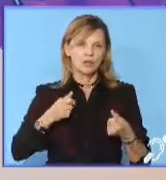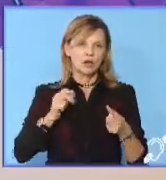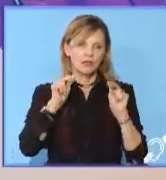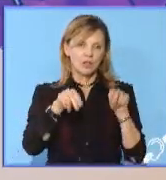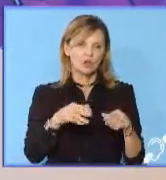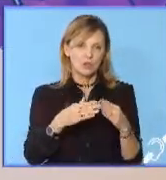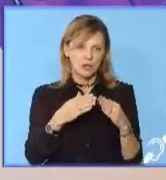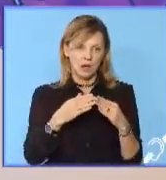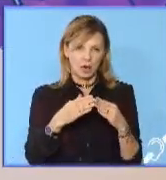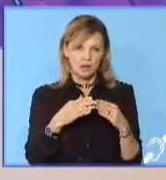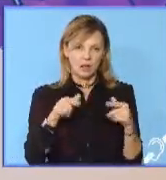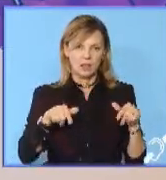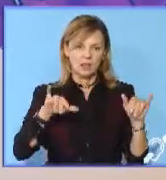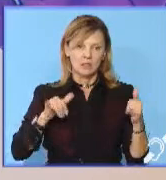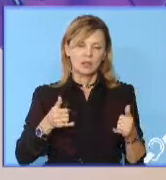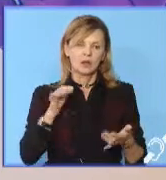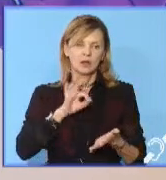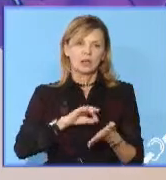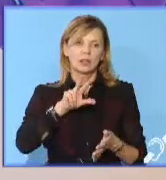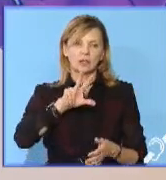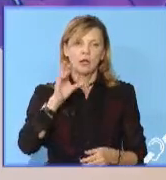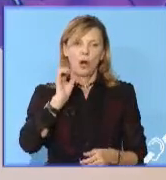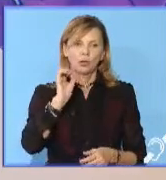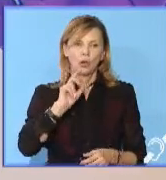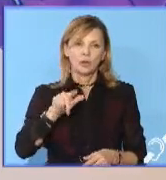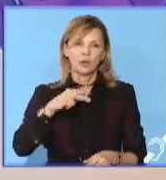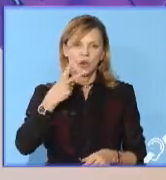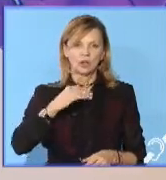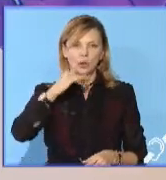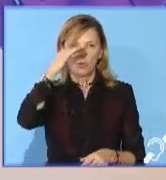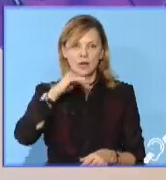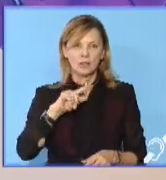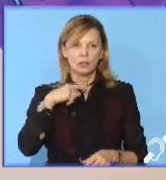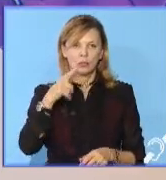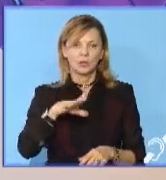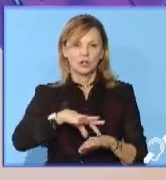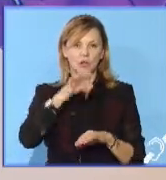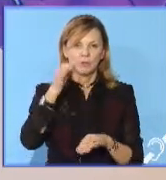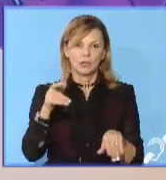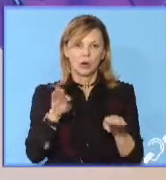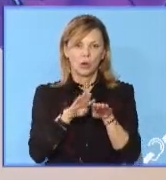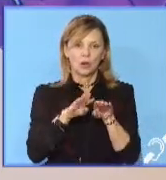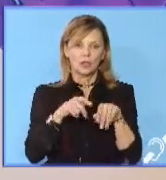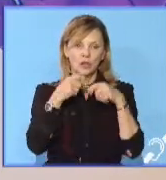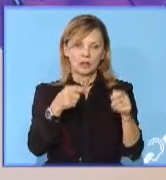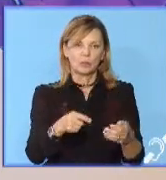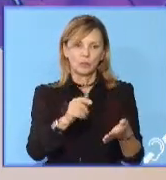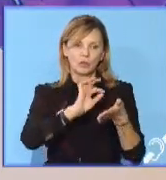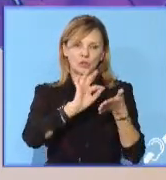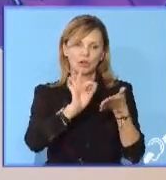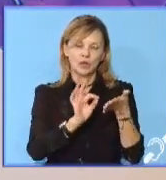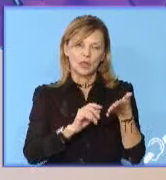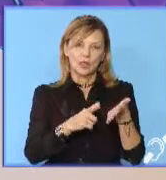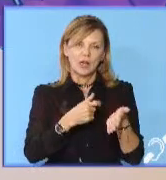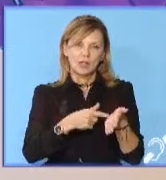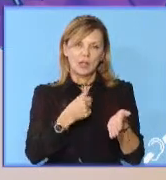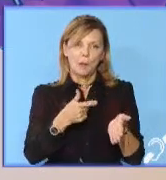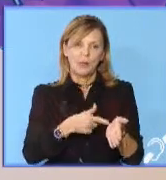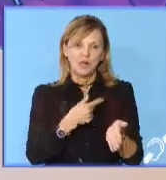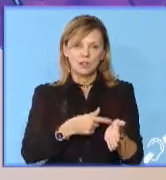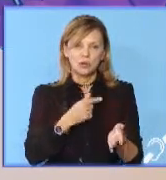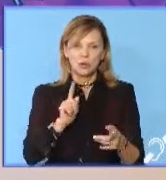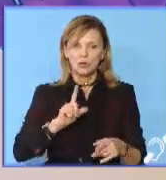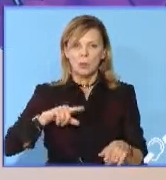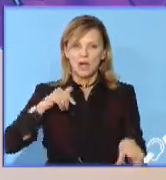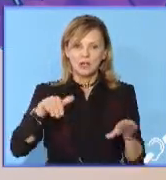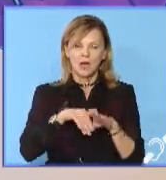acasă. Incidentul s-a petrecut pe 3 octombrie, iar a doua zi, după ce a fost descoperit de colegi, a depus cererea de pensionare și nu mai este angajatul